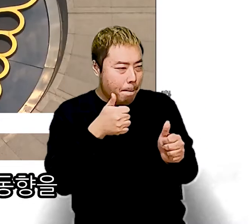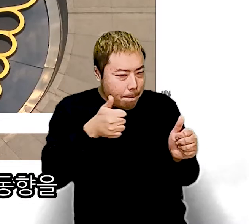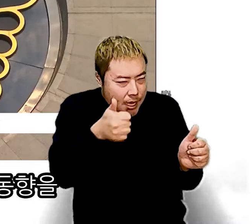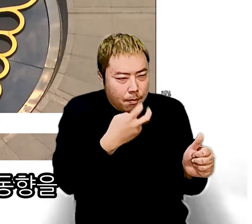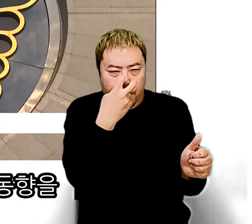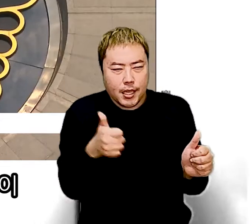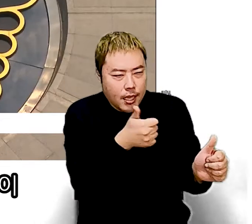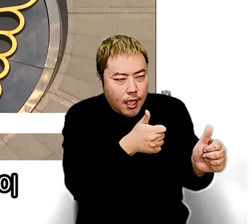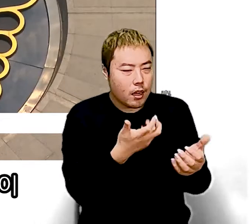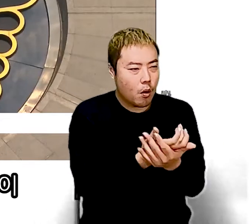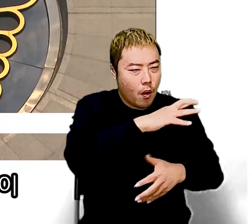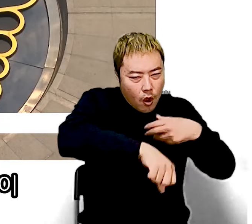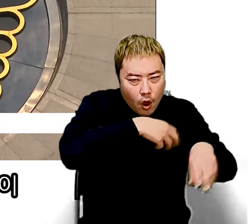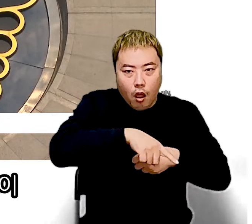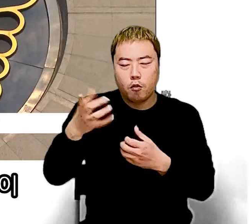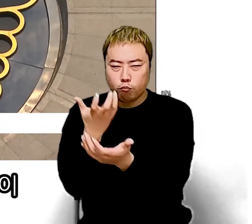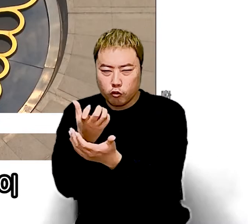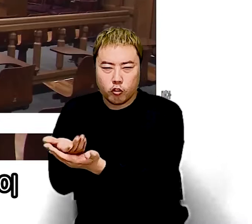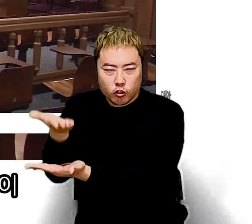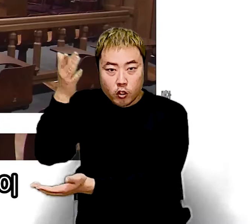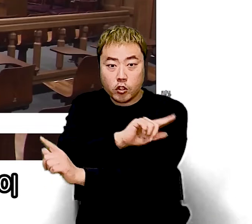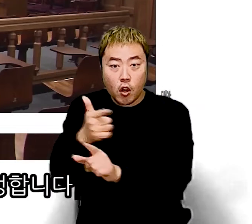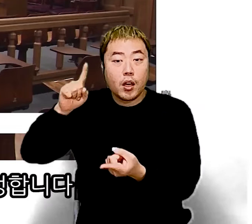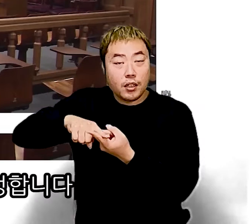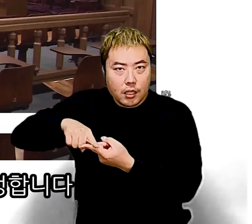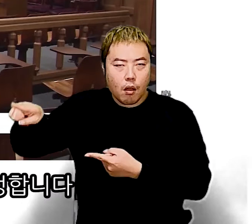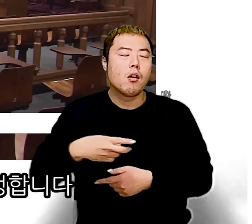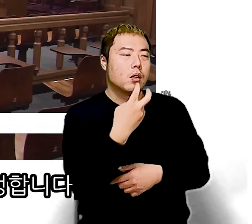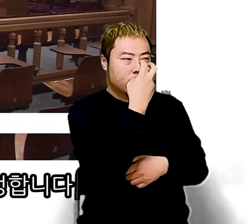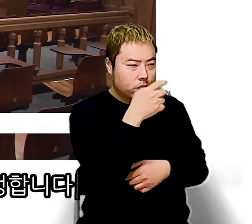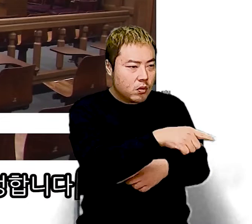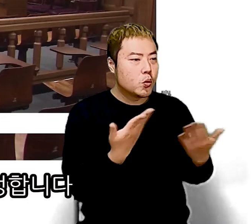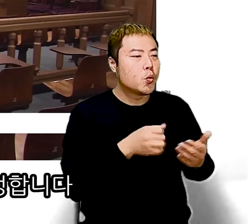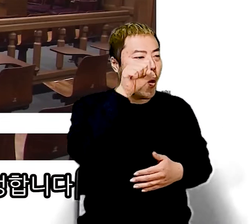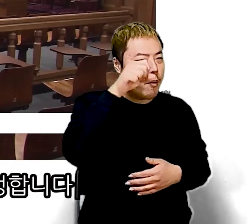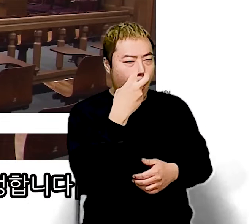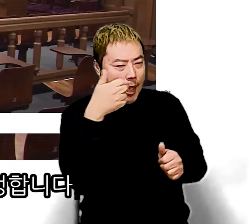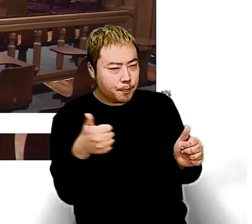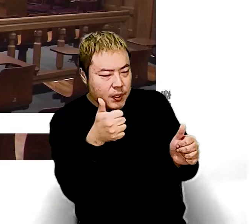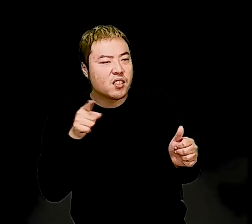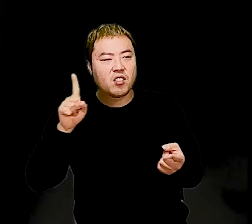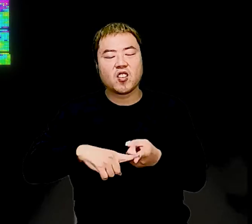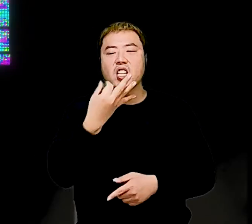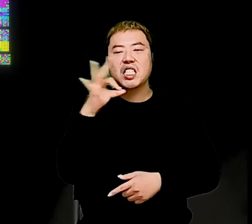수집된 동향을 매일 문건으로 작성한 것이 조합원들에 대한 감시라고